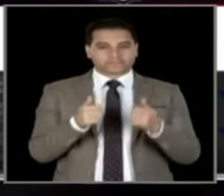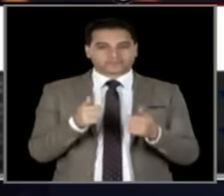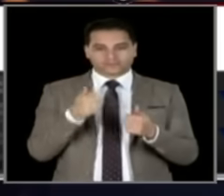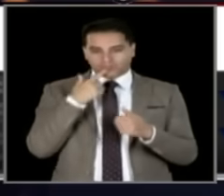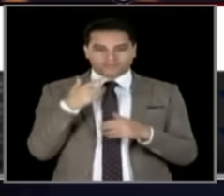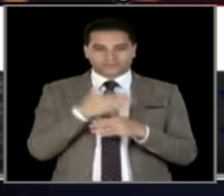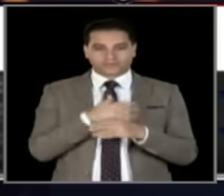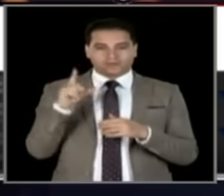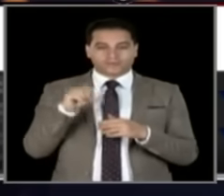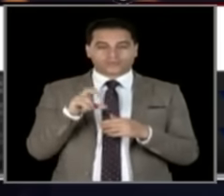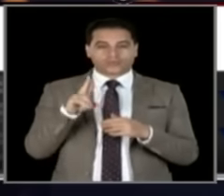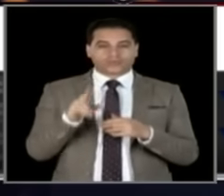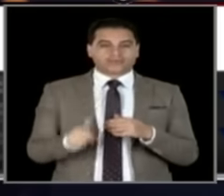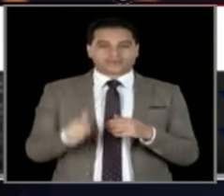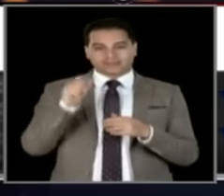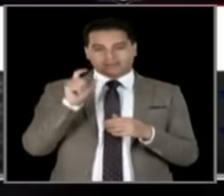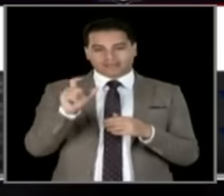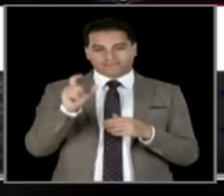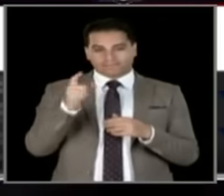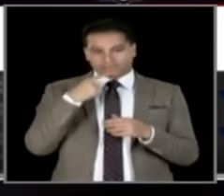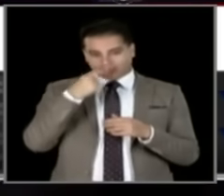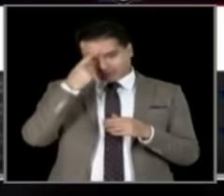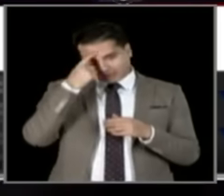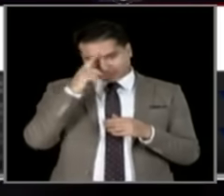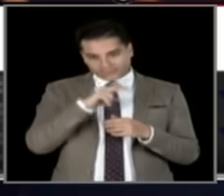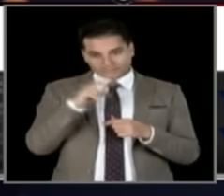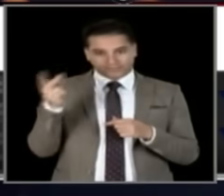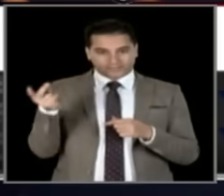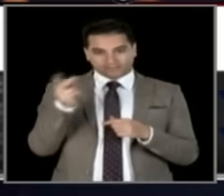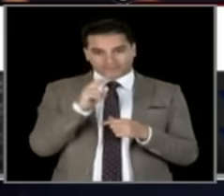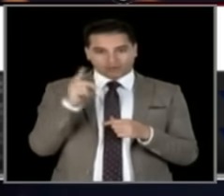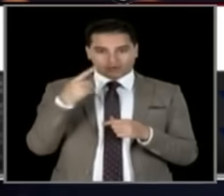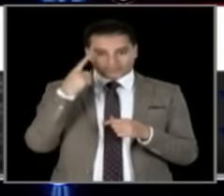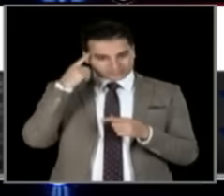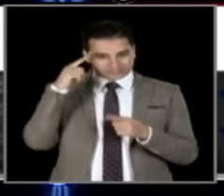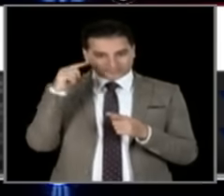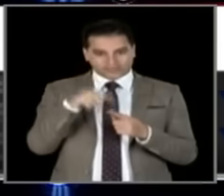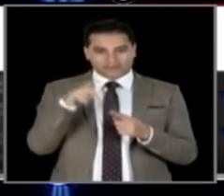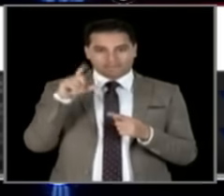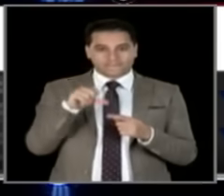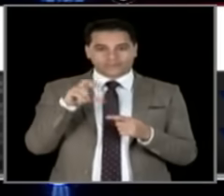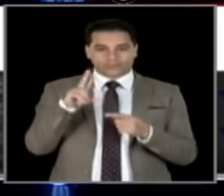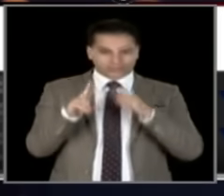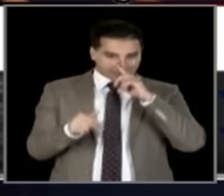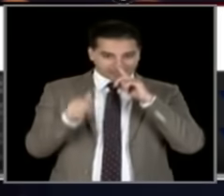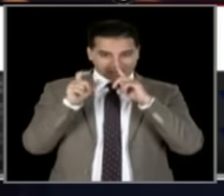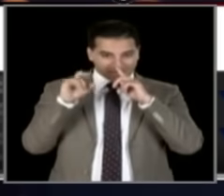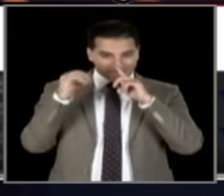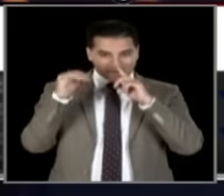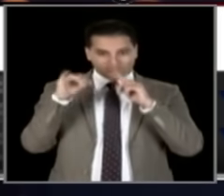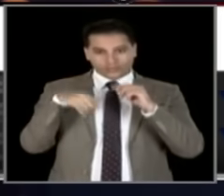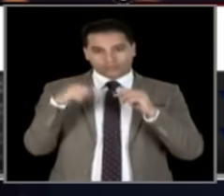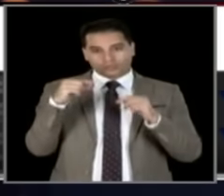بوتان. يارا قلتي ايه؟ الهند. الهند. هو مصر مش عايز يسمع اجابتكم. محمود